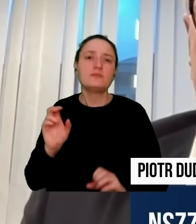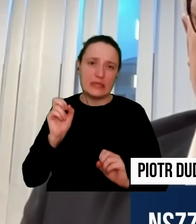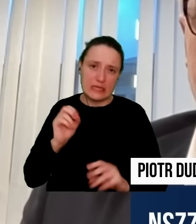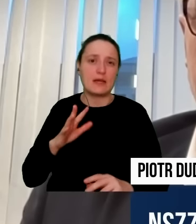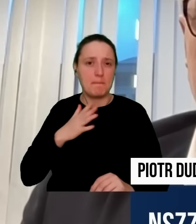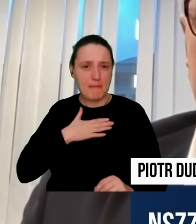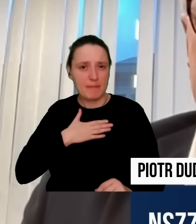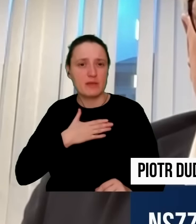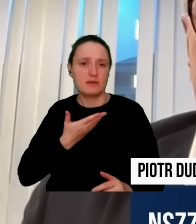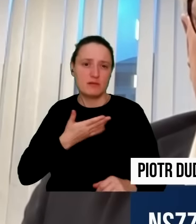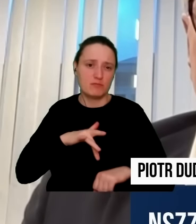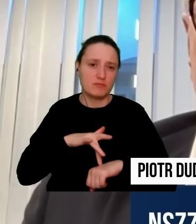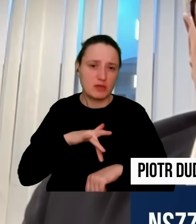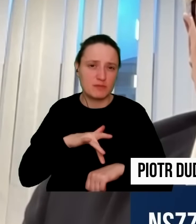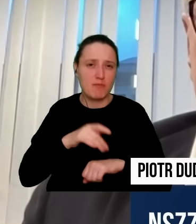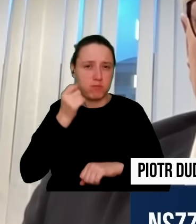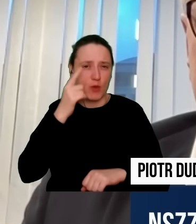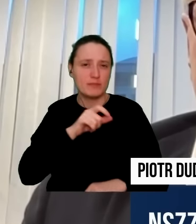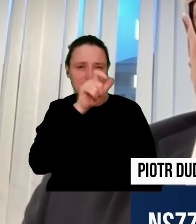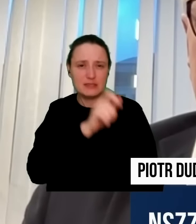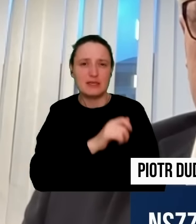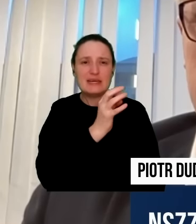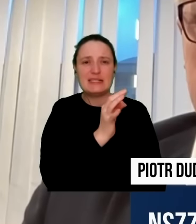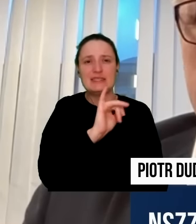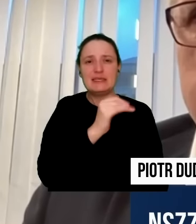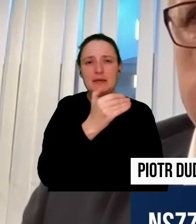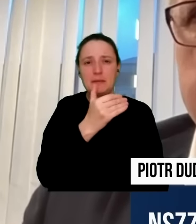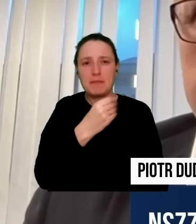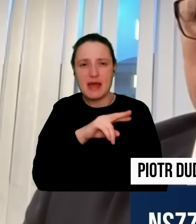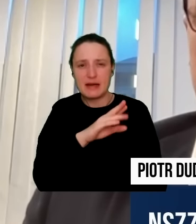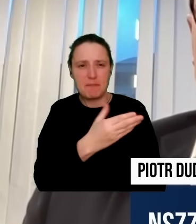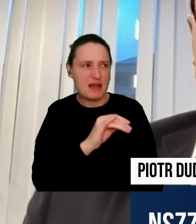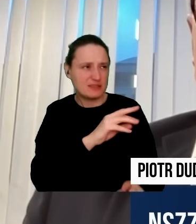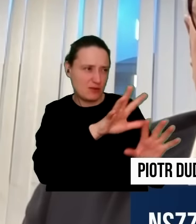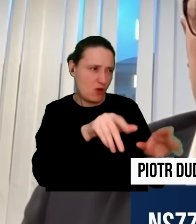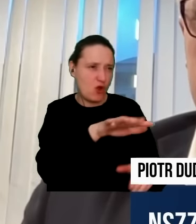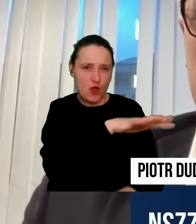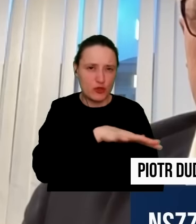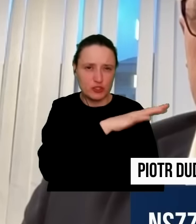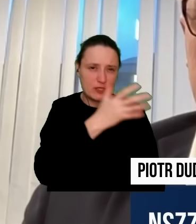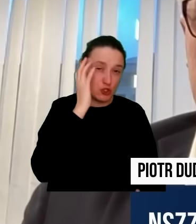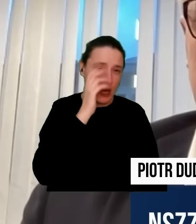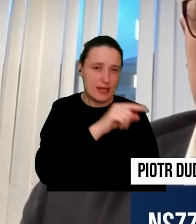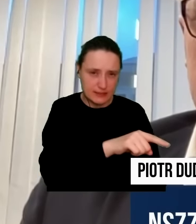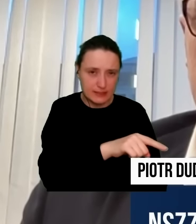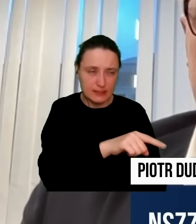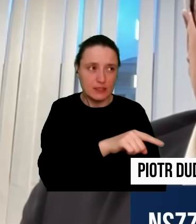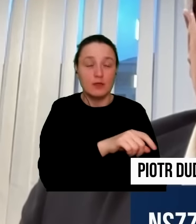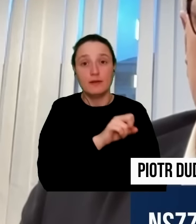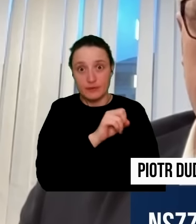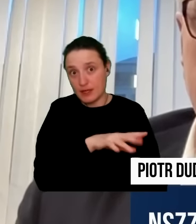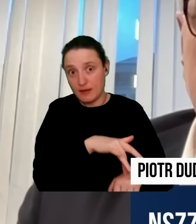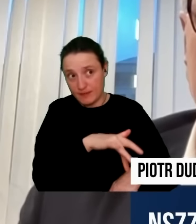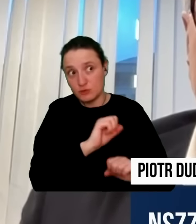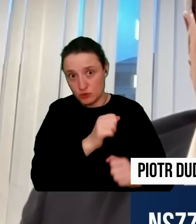konsekwencje pomysłów pana Timmermansa i szaleńców z jego otoczenia, no to także dzisiaj też już widać, że no